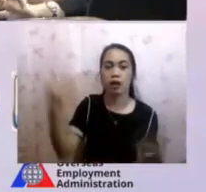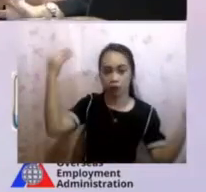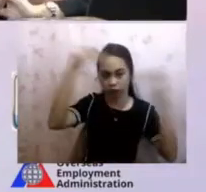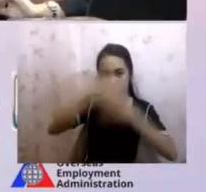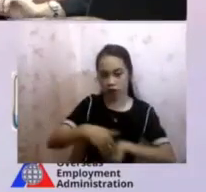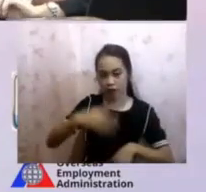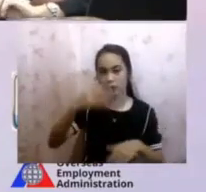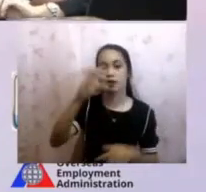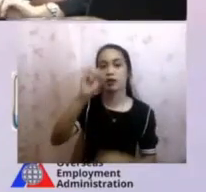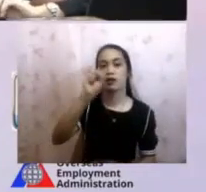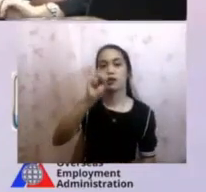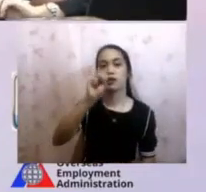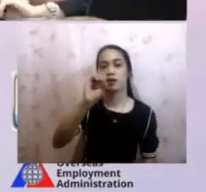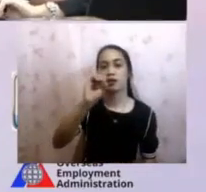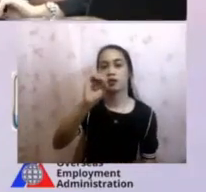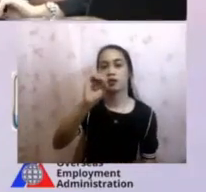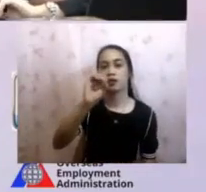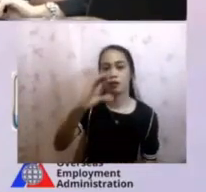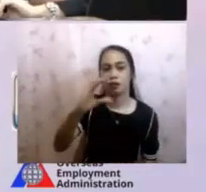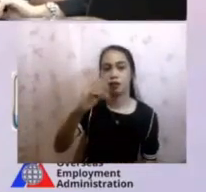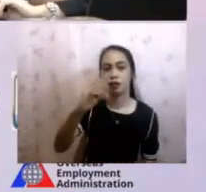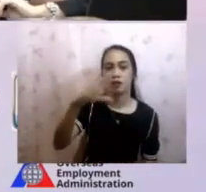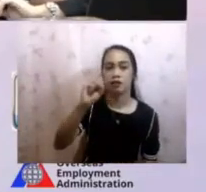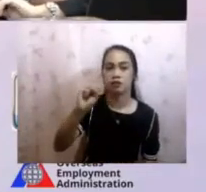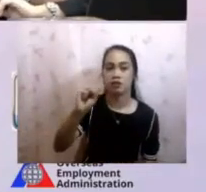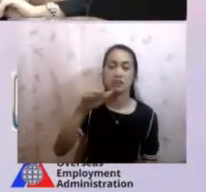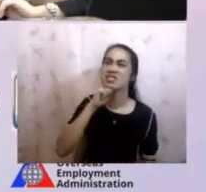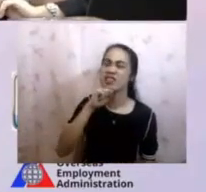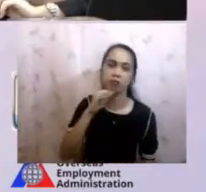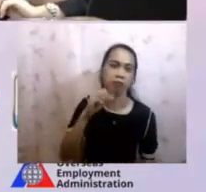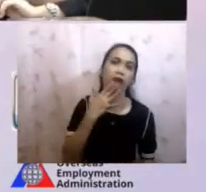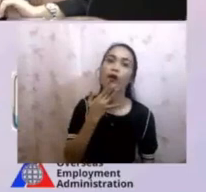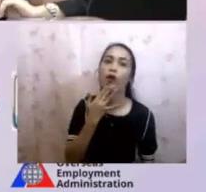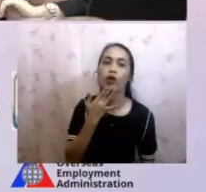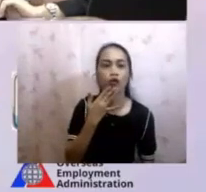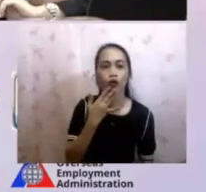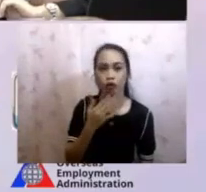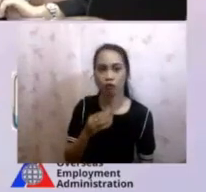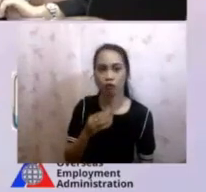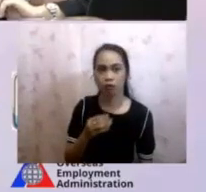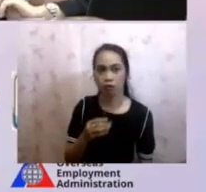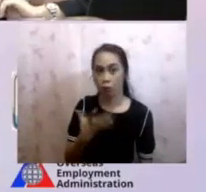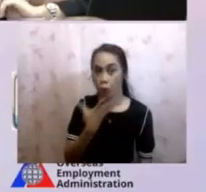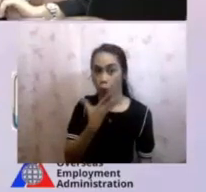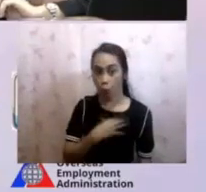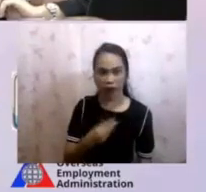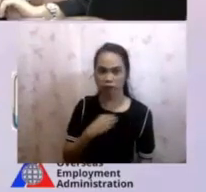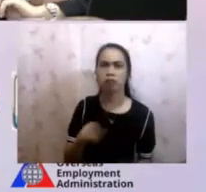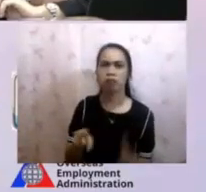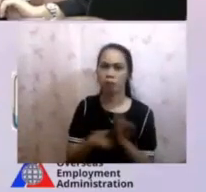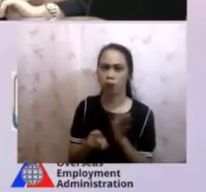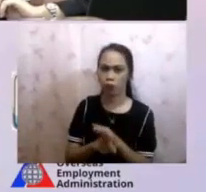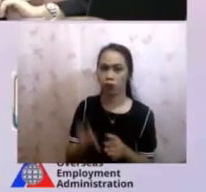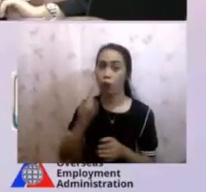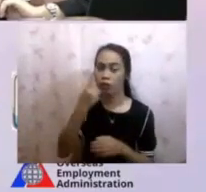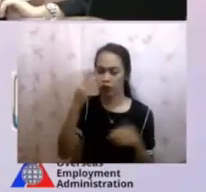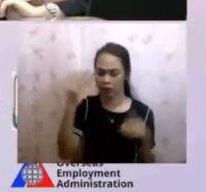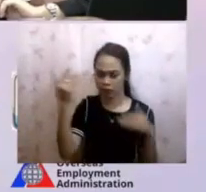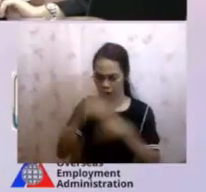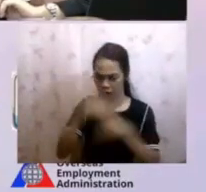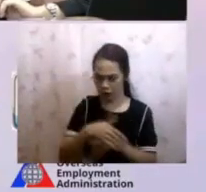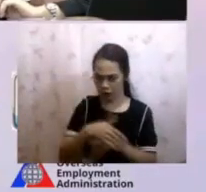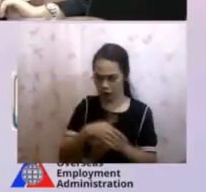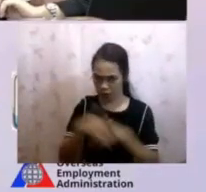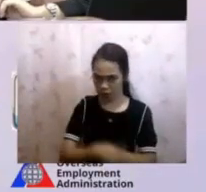dark shoes, or leather shoes. And then dark socks na ay uban nga magmidjas og katong mga puti